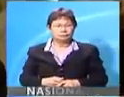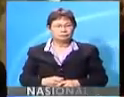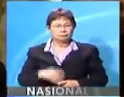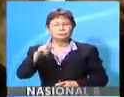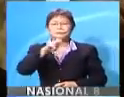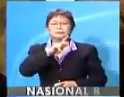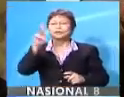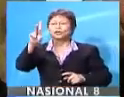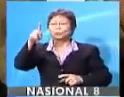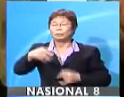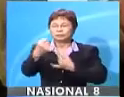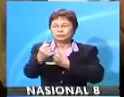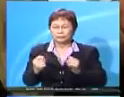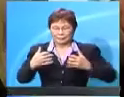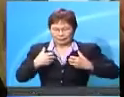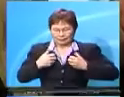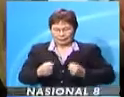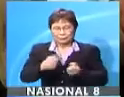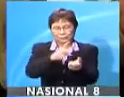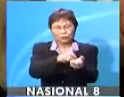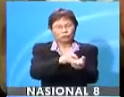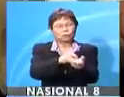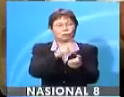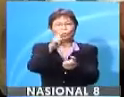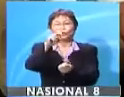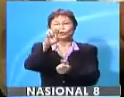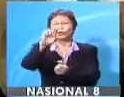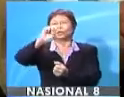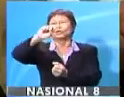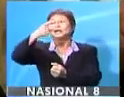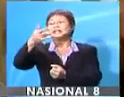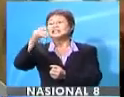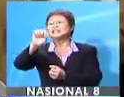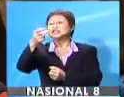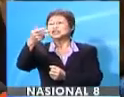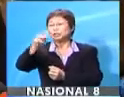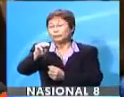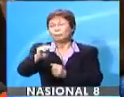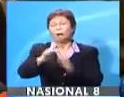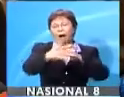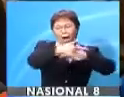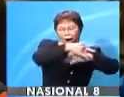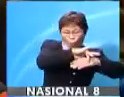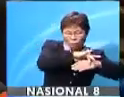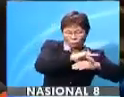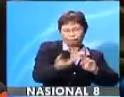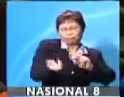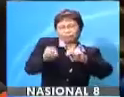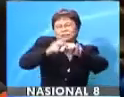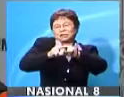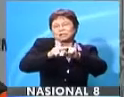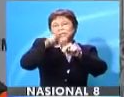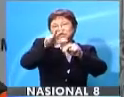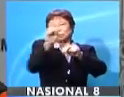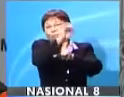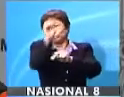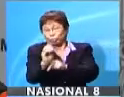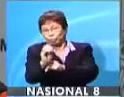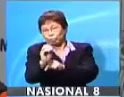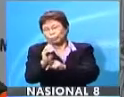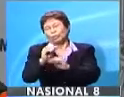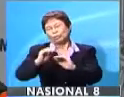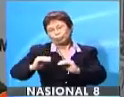Menurut Ketua Pengarah Jabatan Kesihatan, Dato' Dr. Nur Hisham Abdullah, pada peringkat awal, kenaikan sebanyak 30%